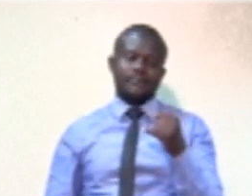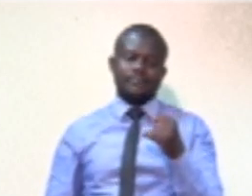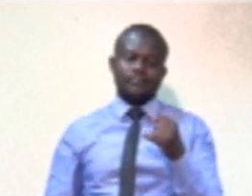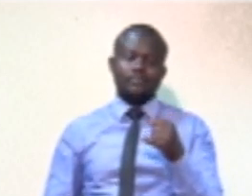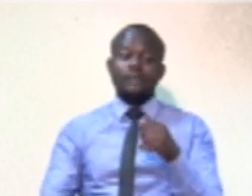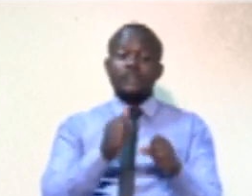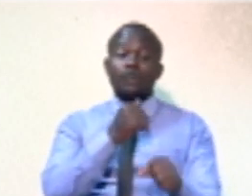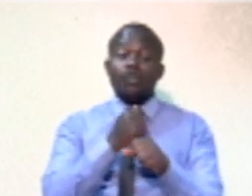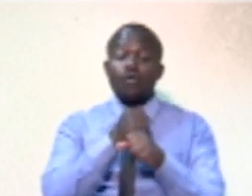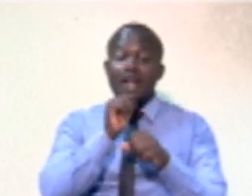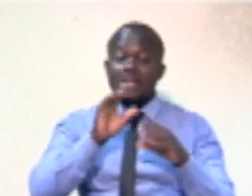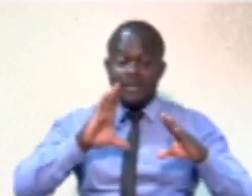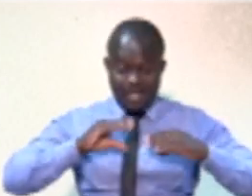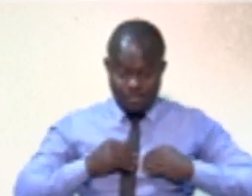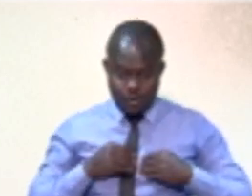ugukora ibitemewe nyirizina